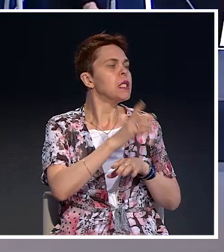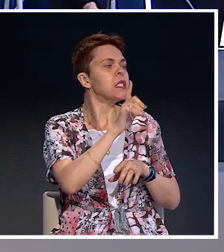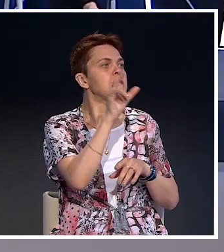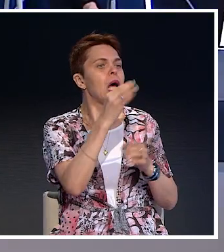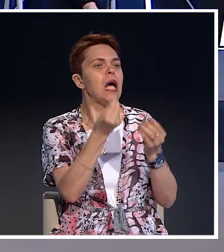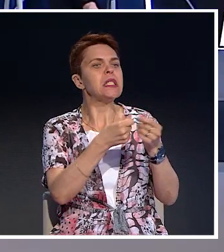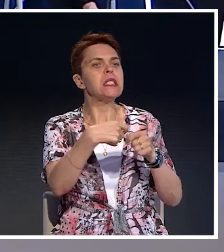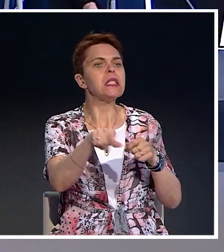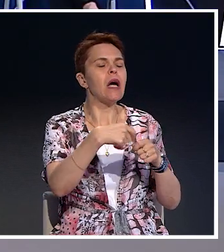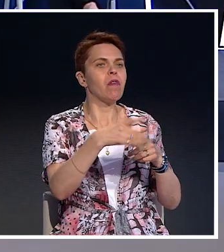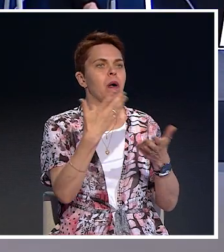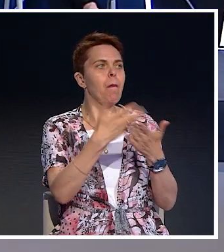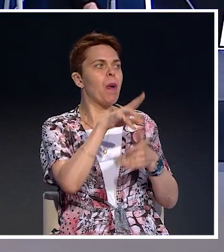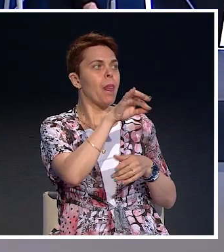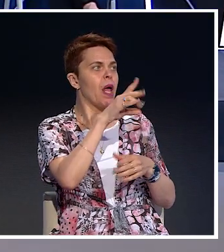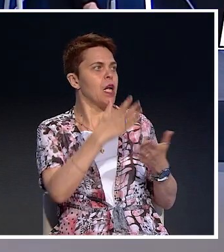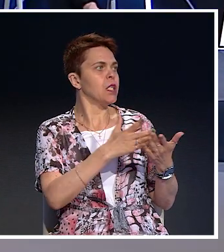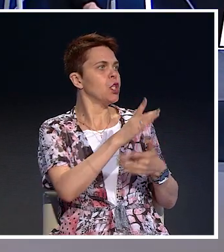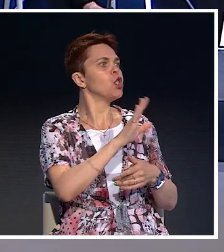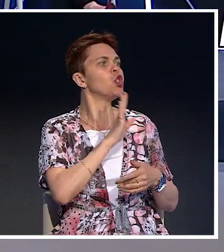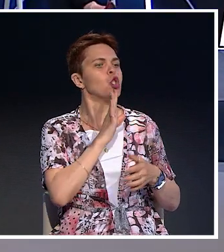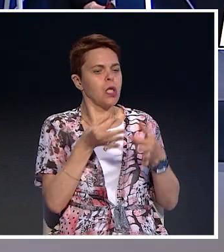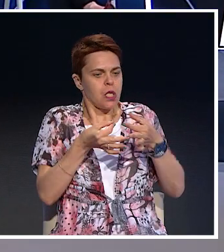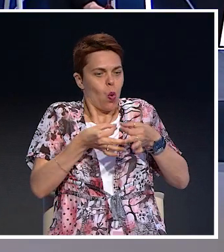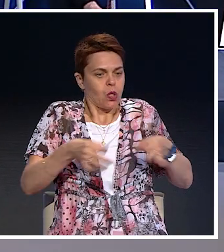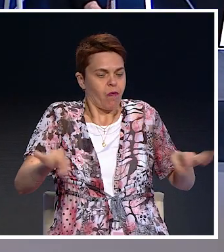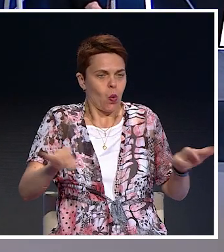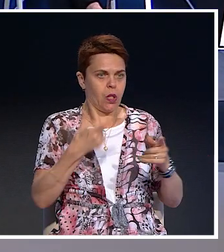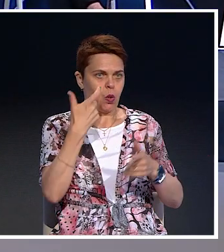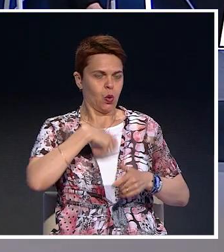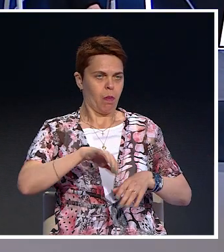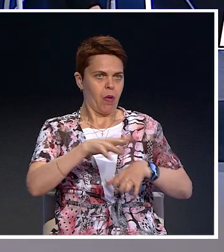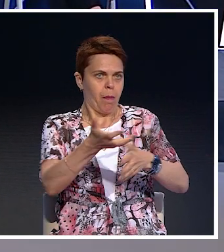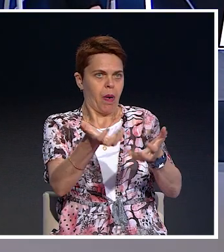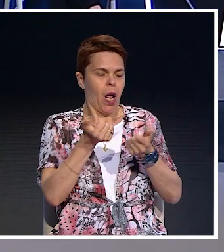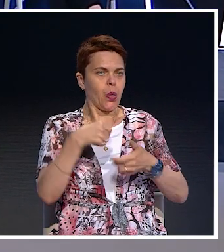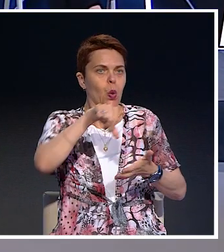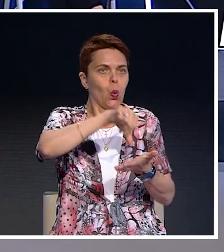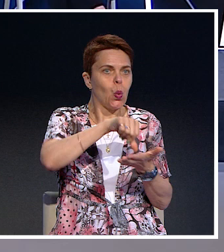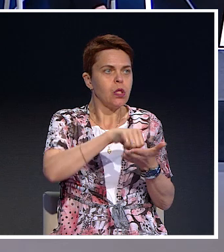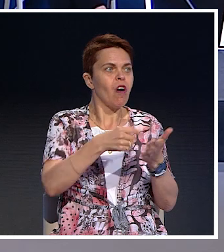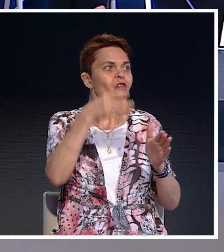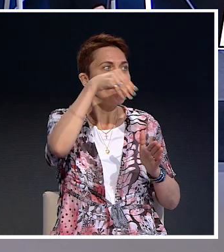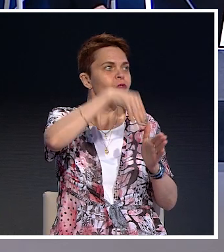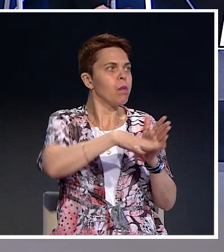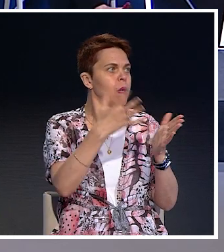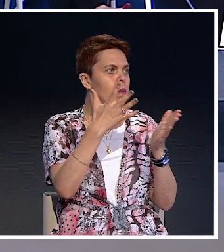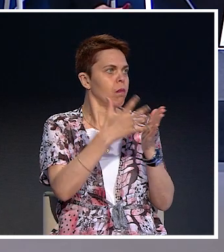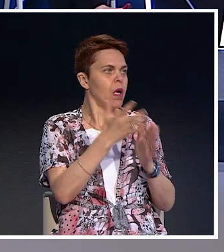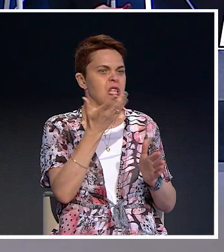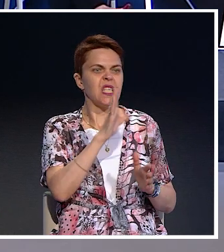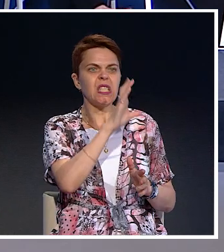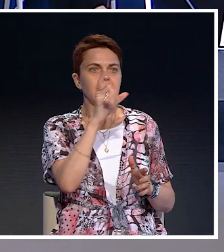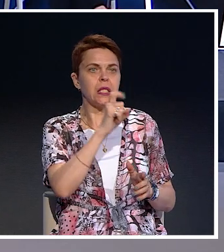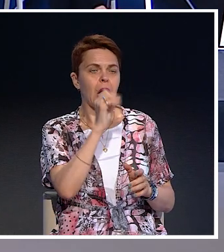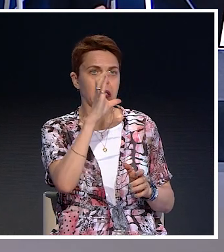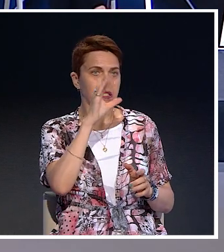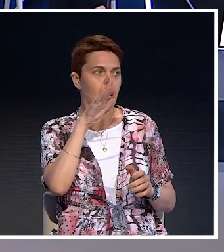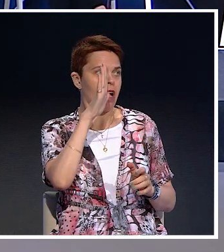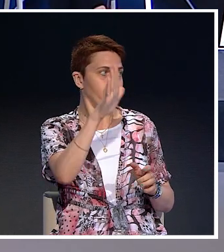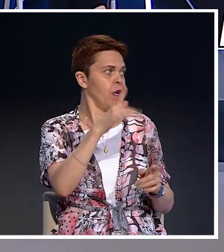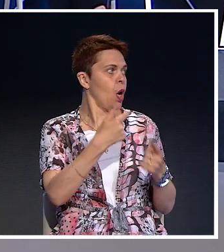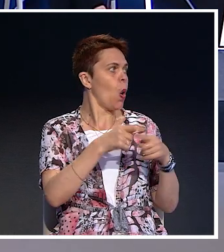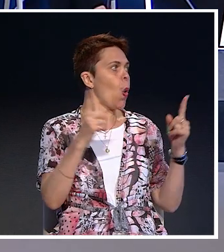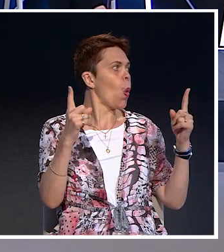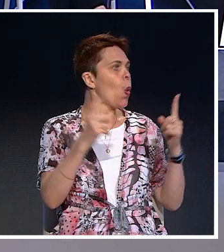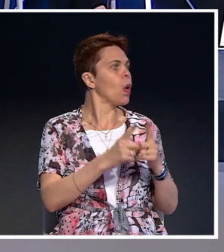Цікавляться глядачі нашої панелі, чи зможуть жінки собі дозволити брати участь, якщо в виборах, якщо збільшилась кількість застав.